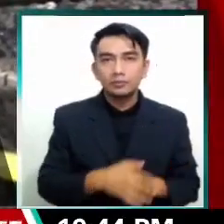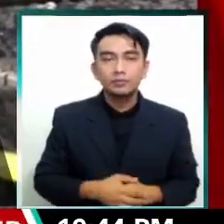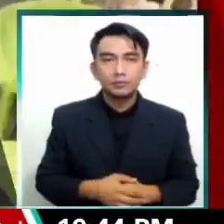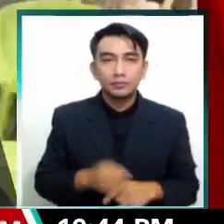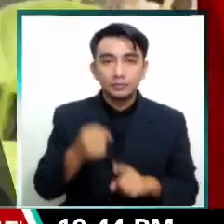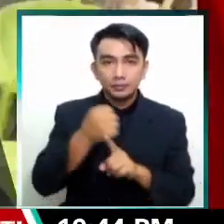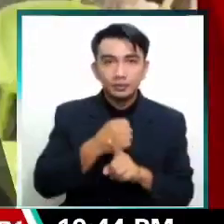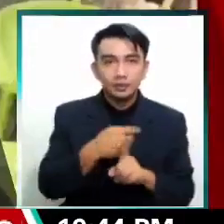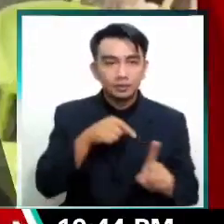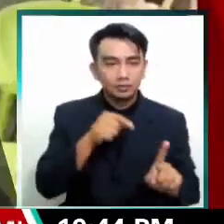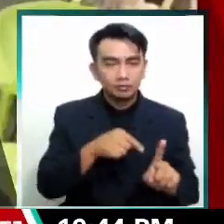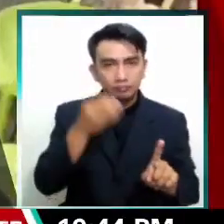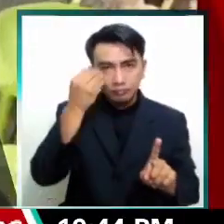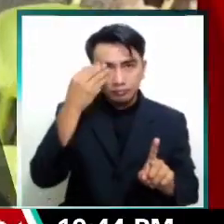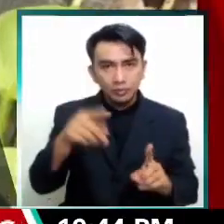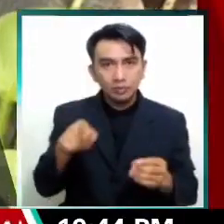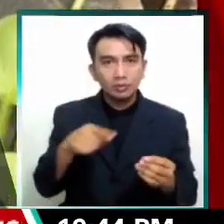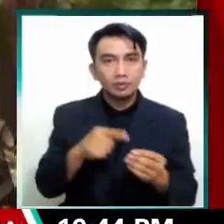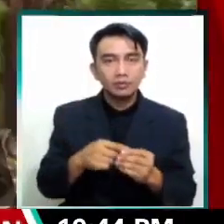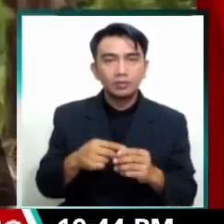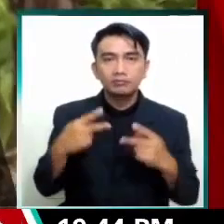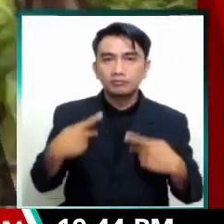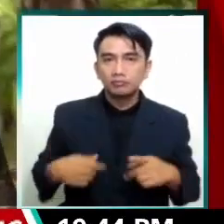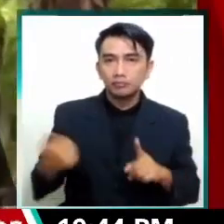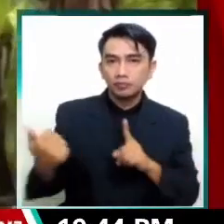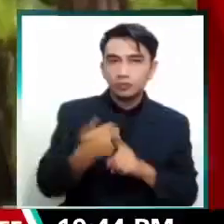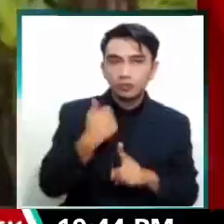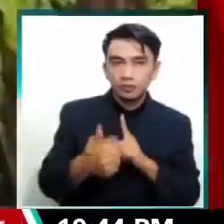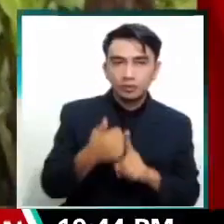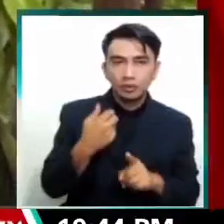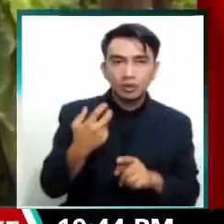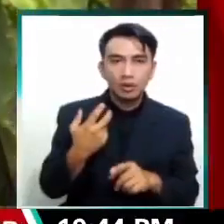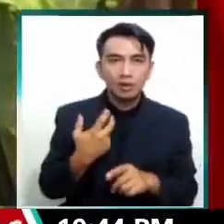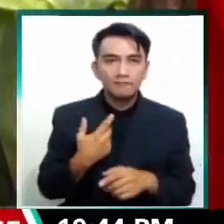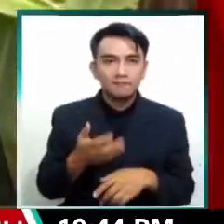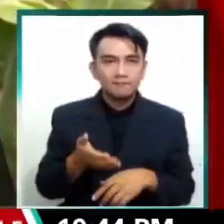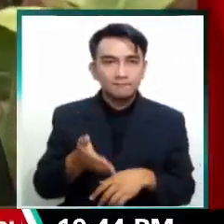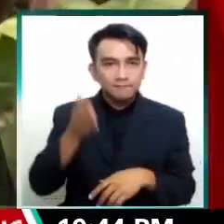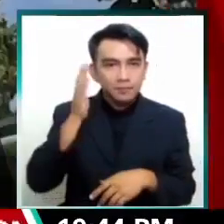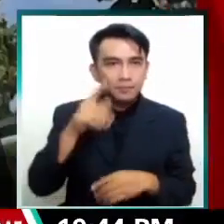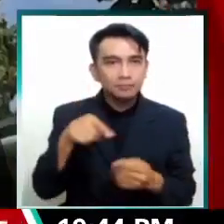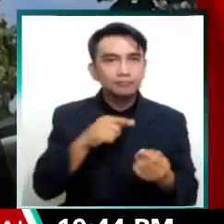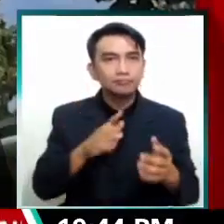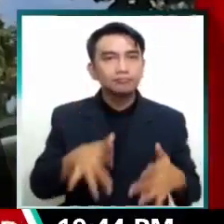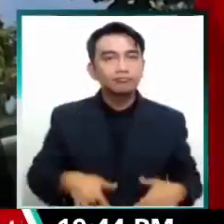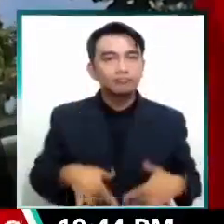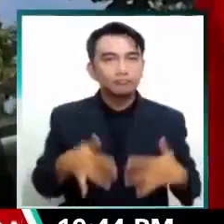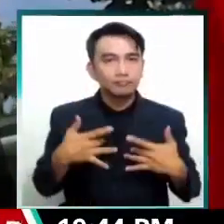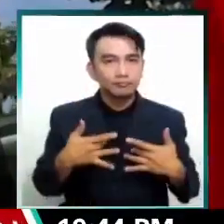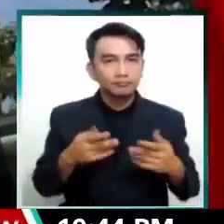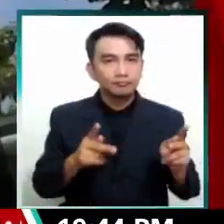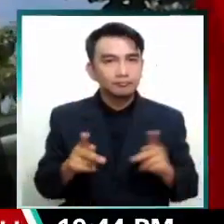sa kasong physical abuse at banta sa kanyang buhay. Inaalam kung may kaugnayan ito sa sunog na hindi pa